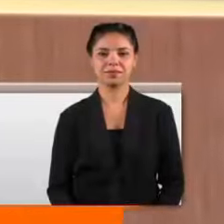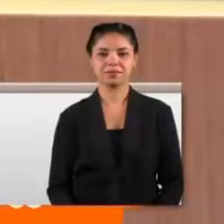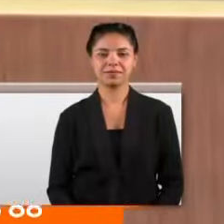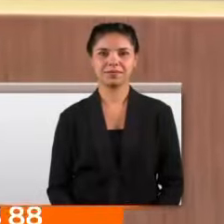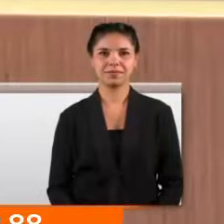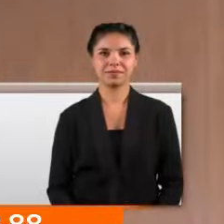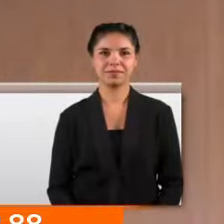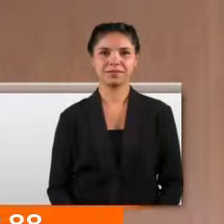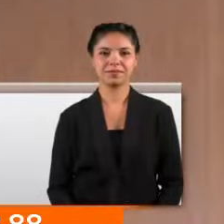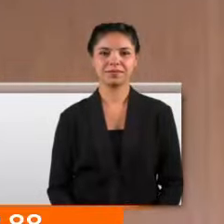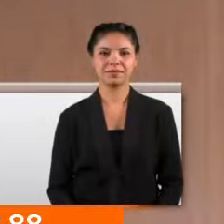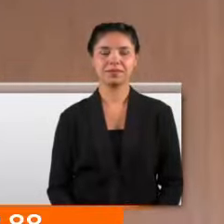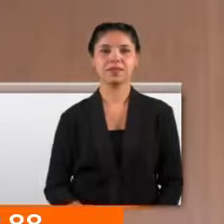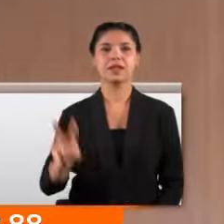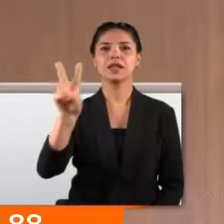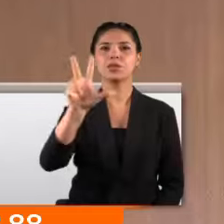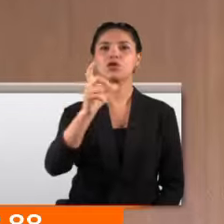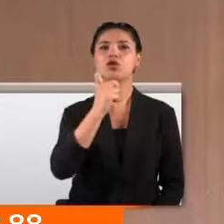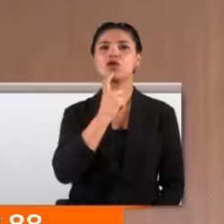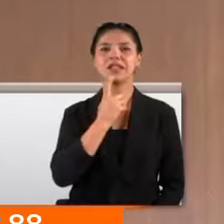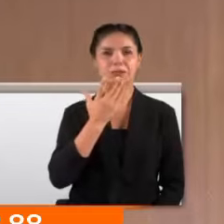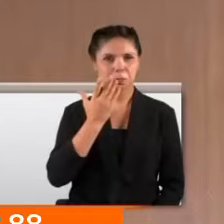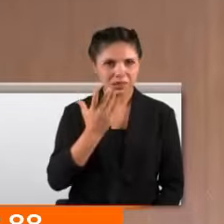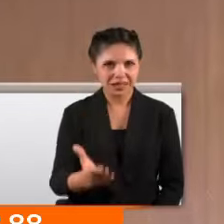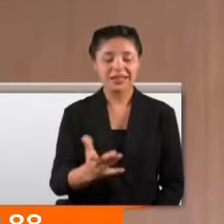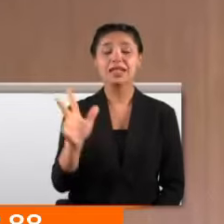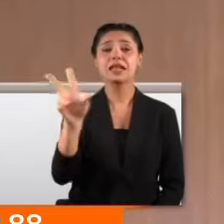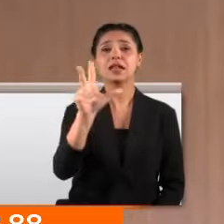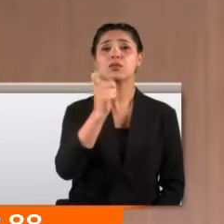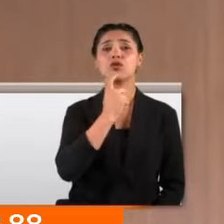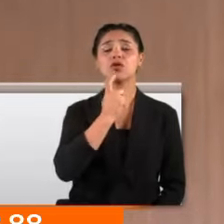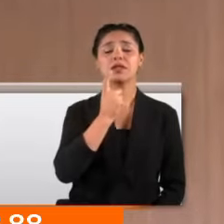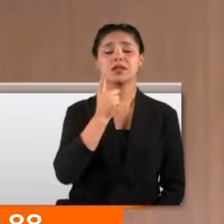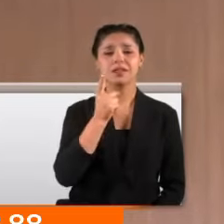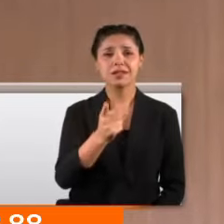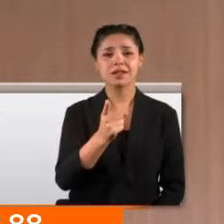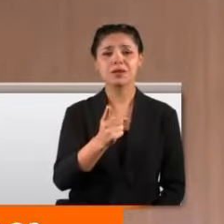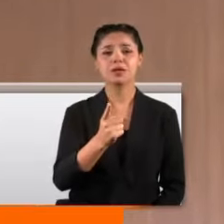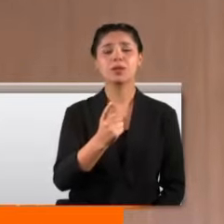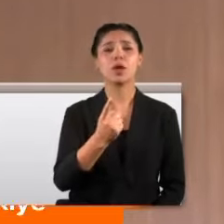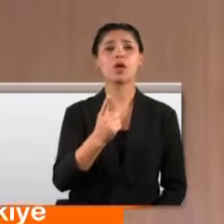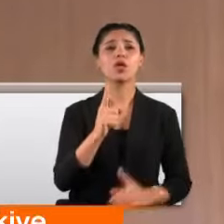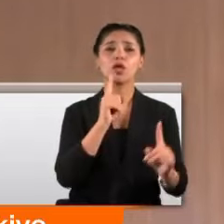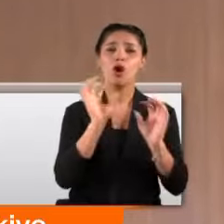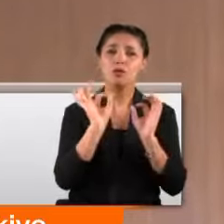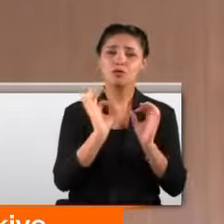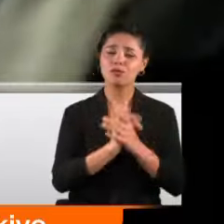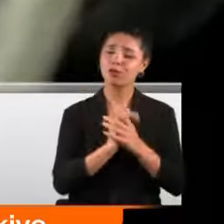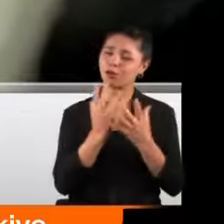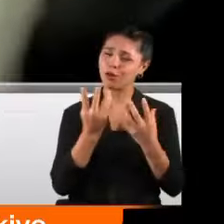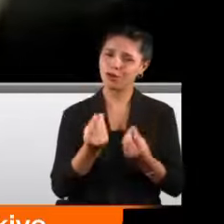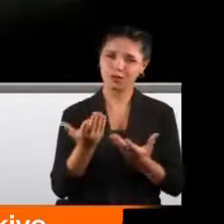herkes titresin. 23. yılımız, 23. yaş günümüz kutlu